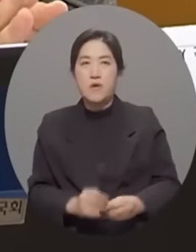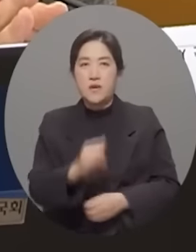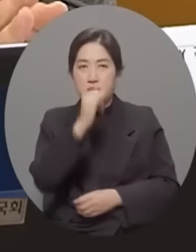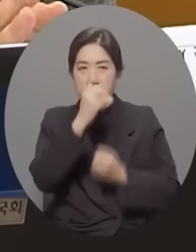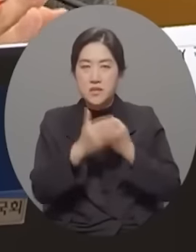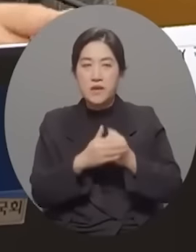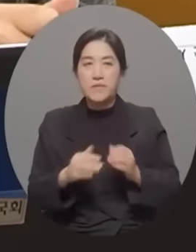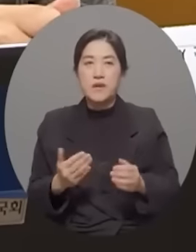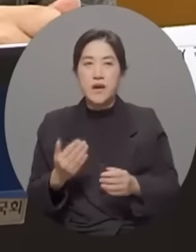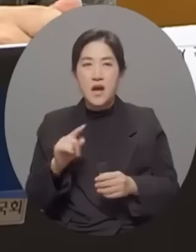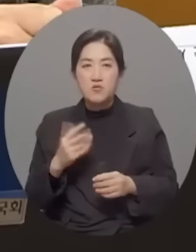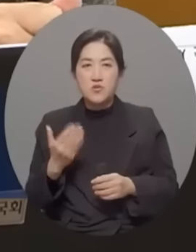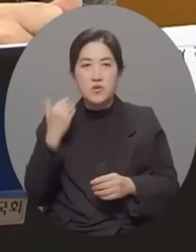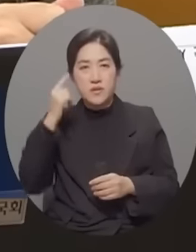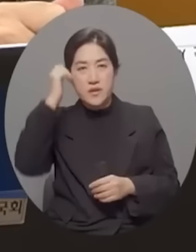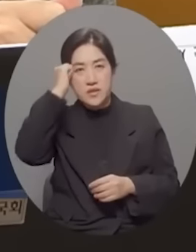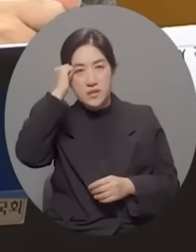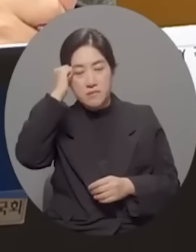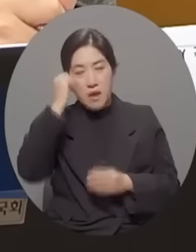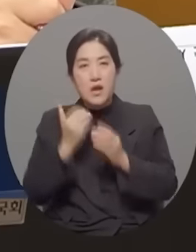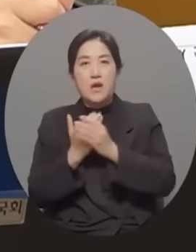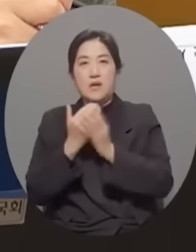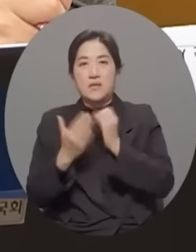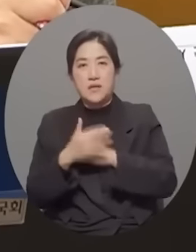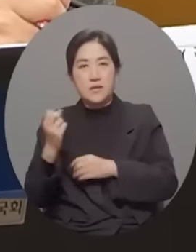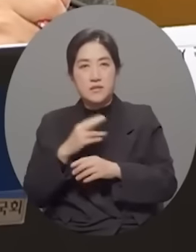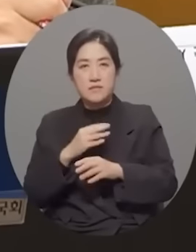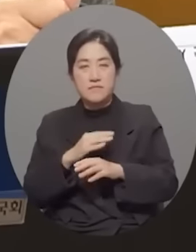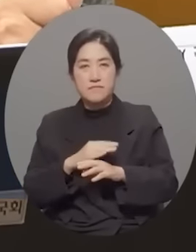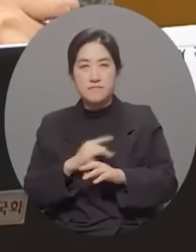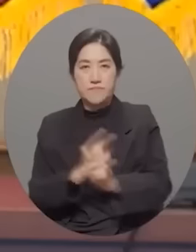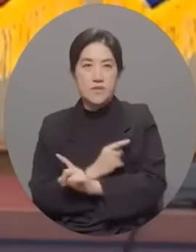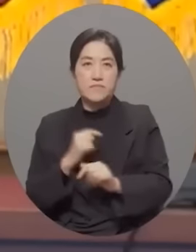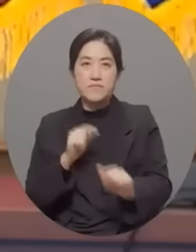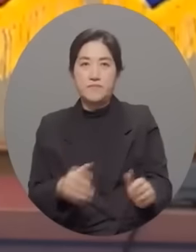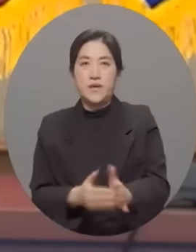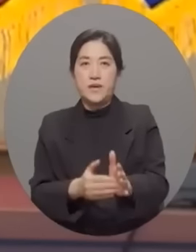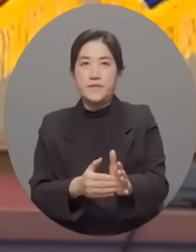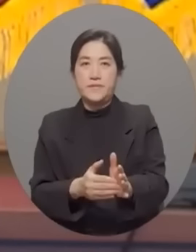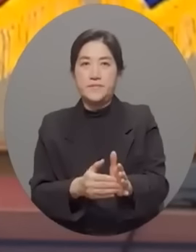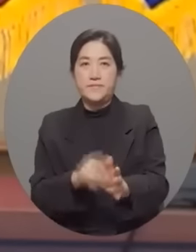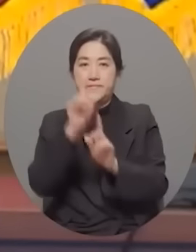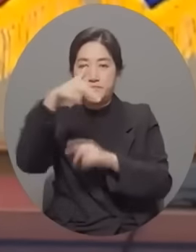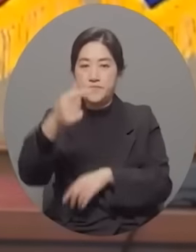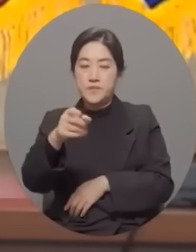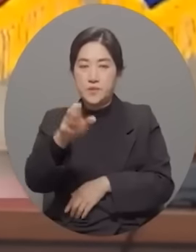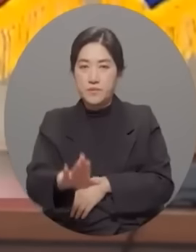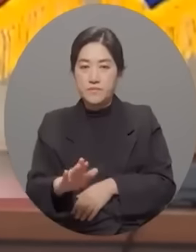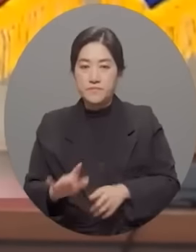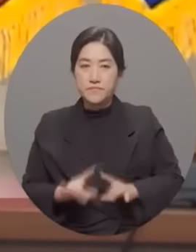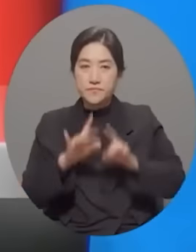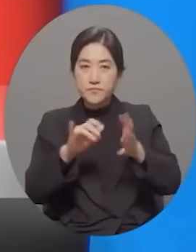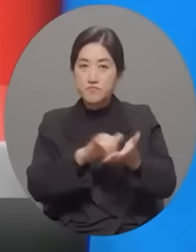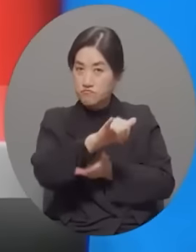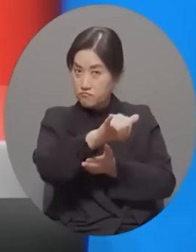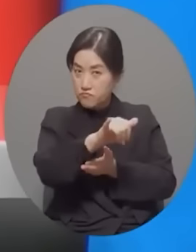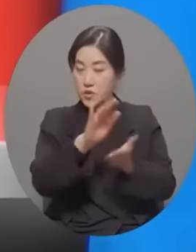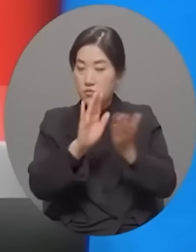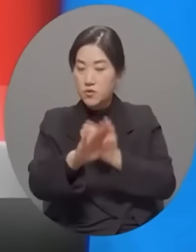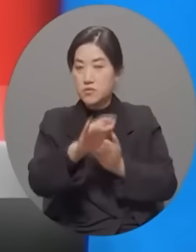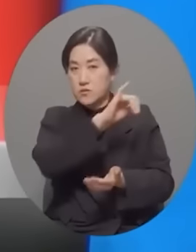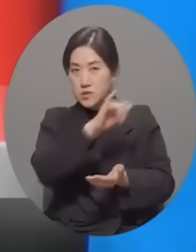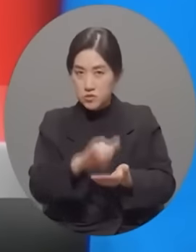그래서 그 전날 제가 기억이 바로 나서 다시 조치를 했던 겁니다. 이 전 장관이 호주로 출국한다 해도 이후